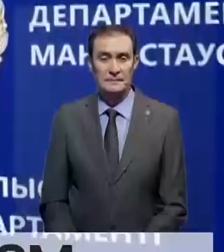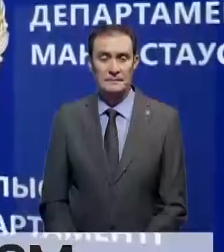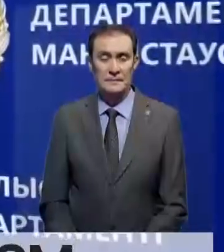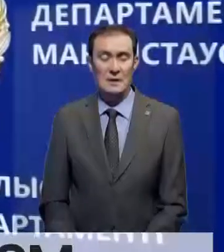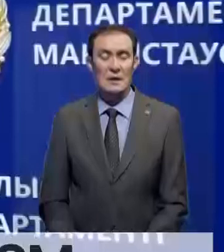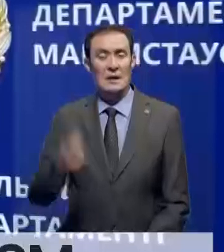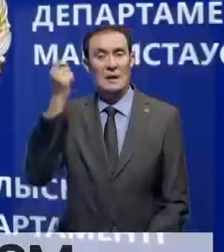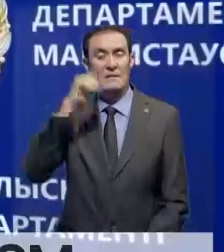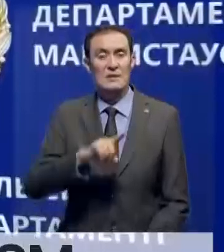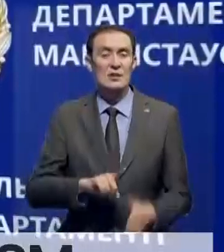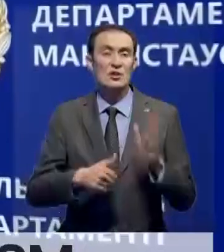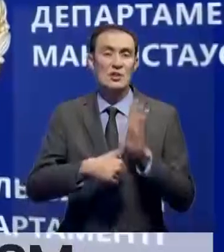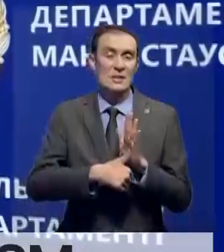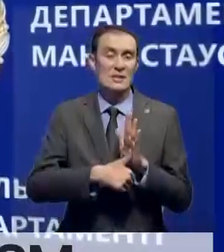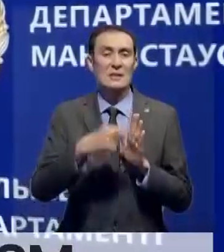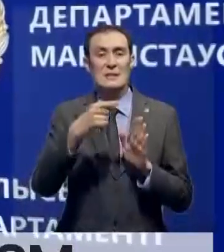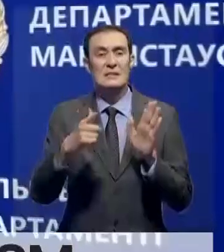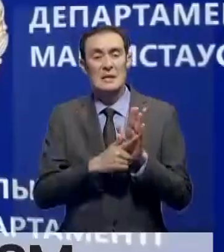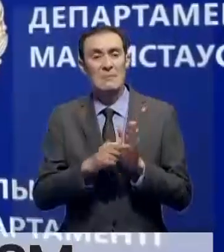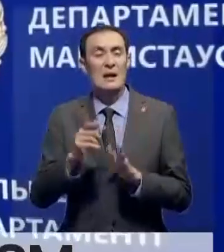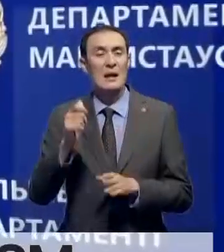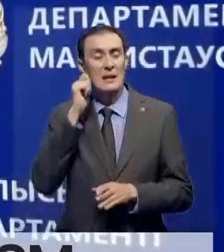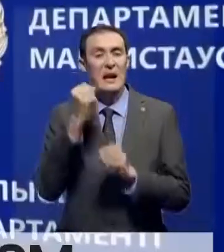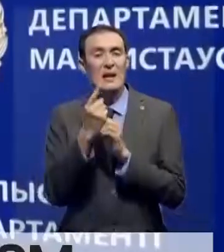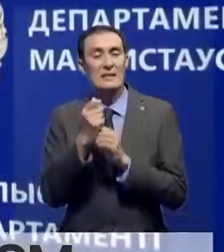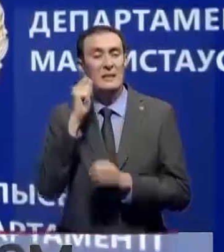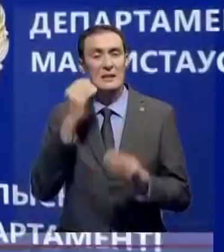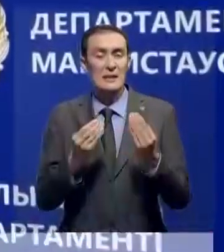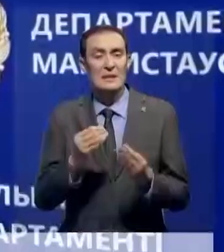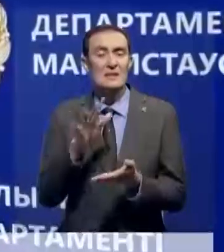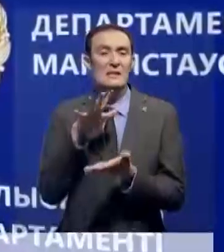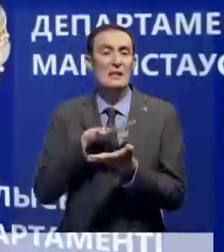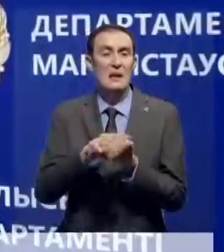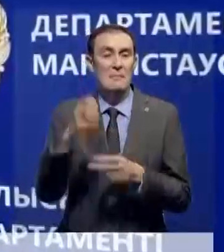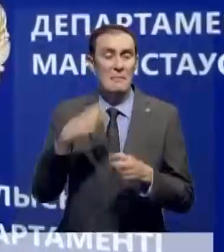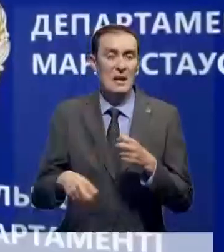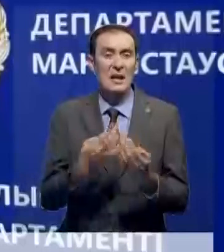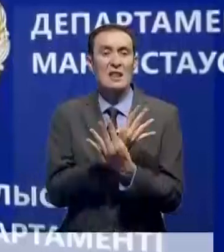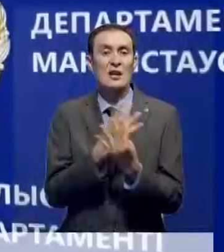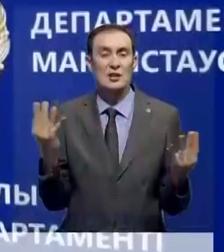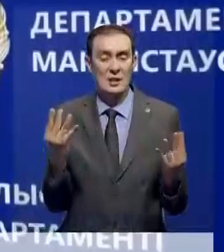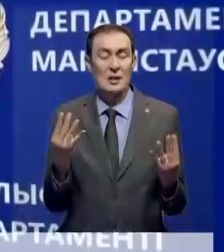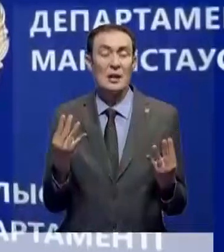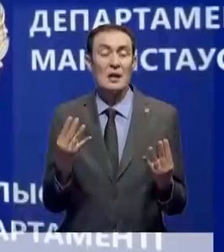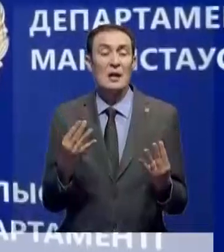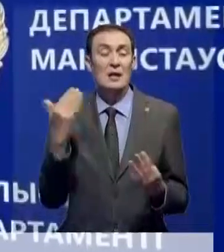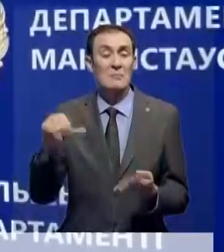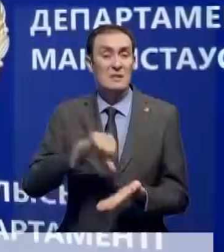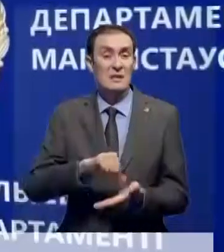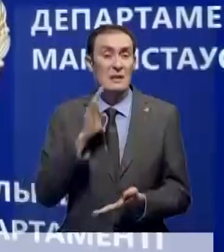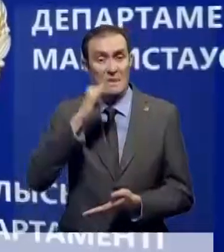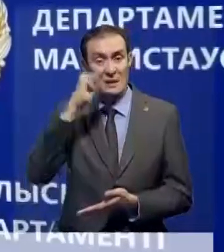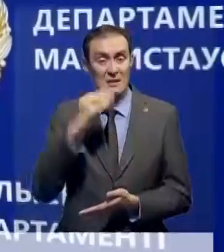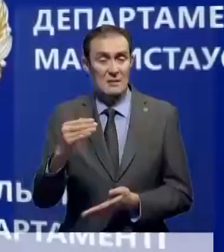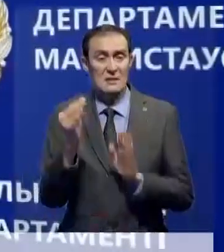Как выяснилось, 6, 7, 11-летние мальчики во время игры сломали ограждение на набережной. На законных представителей